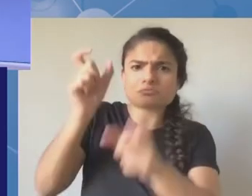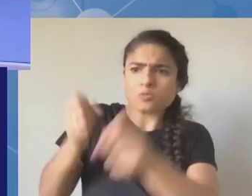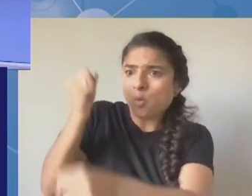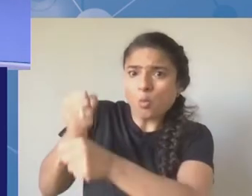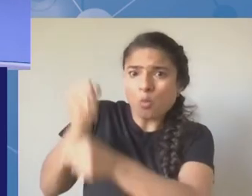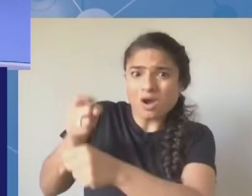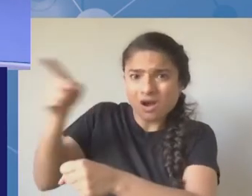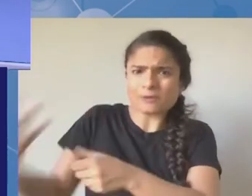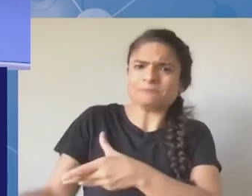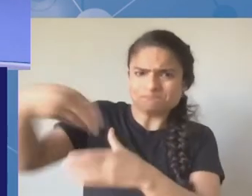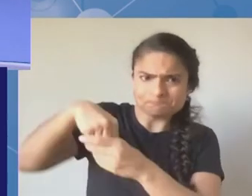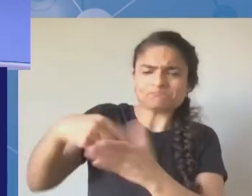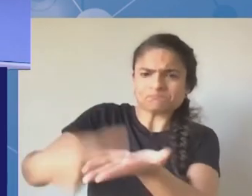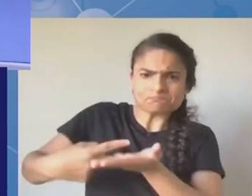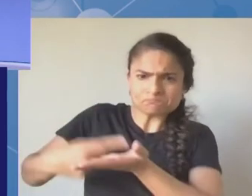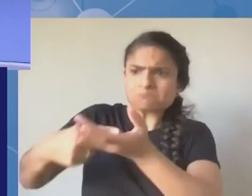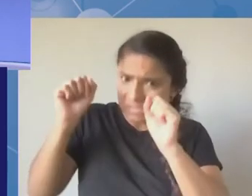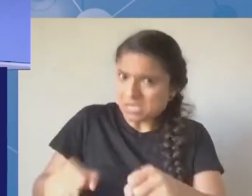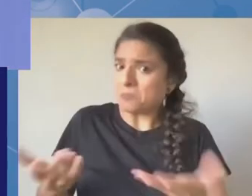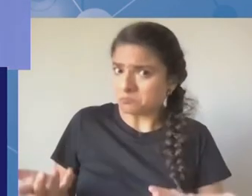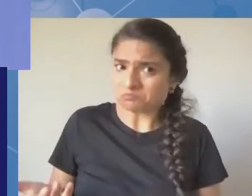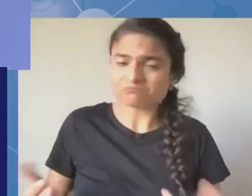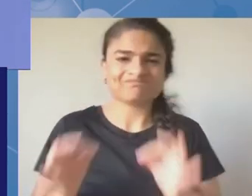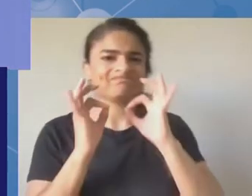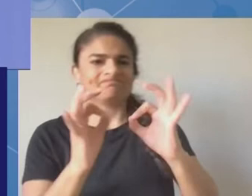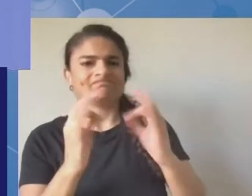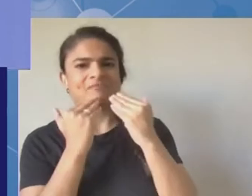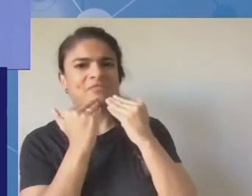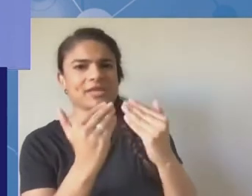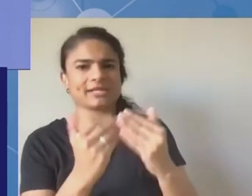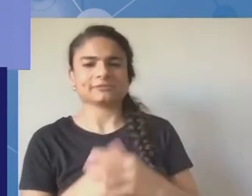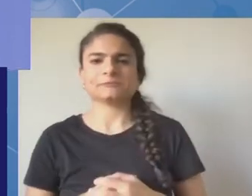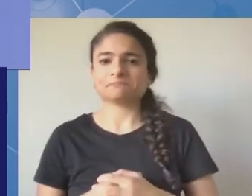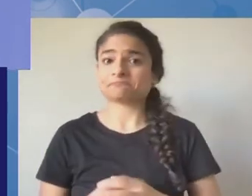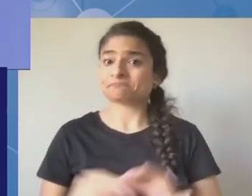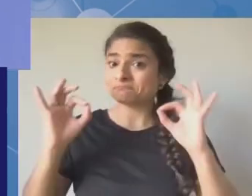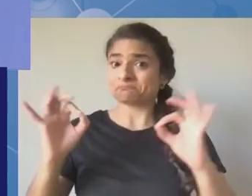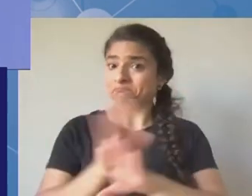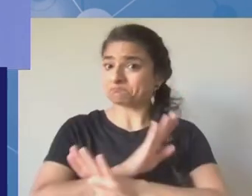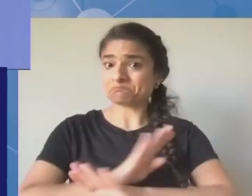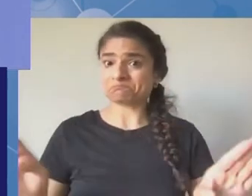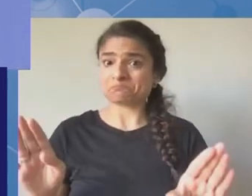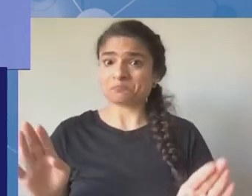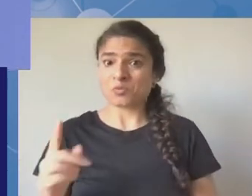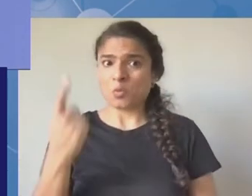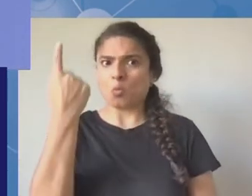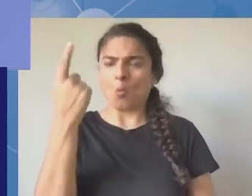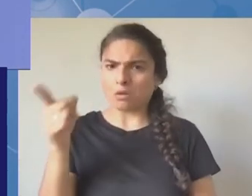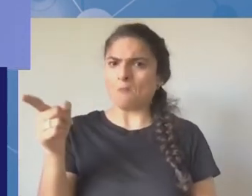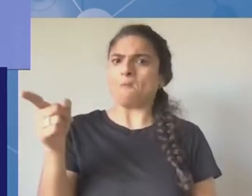أساتذة القانون للمشاركة، فستكون النقاش أكثر بناء